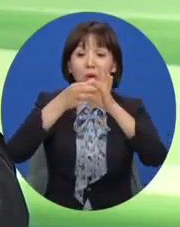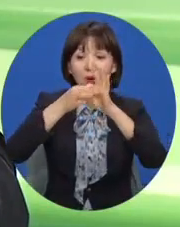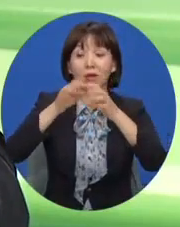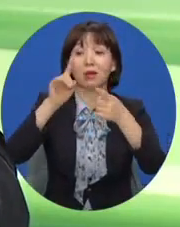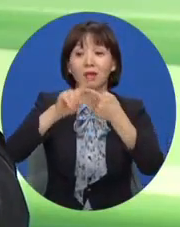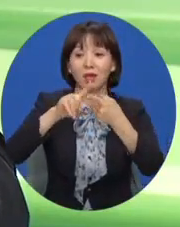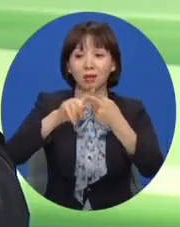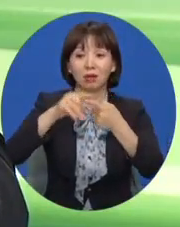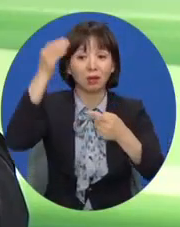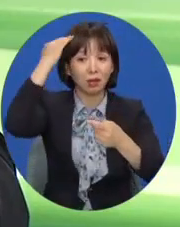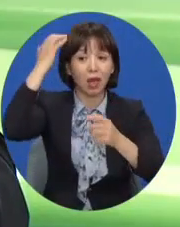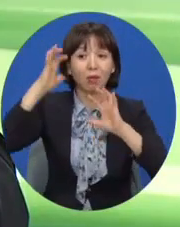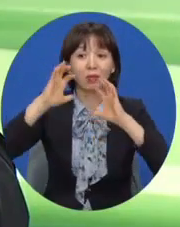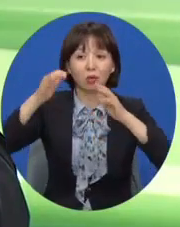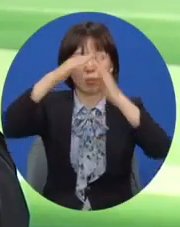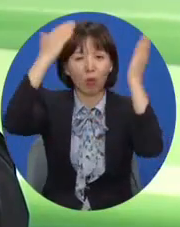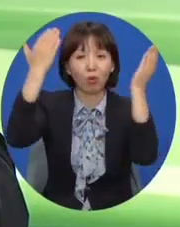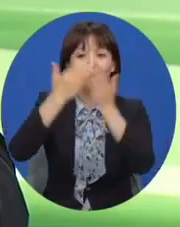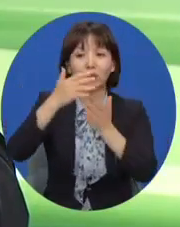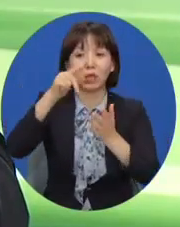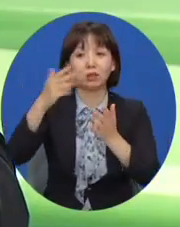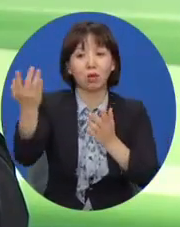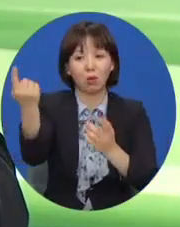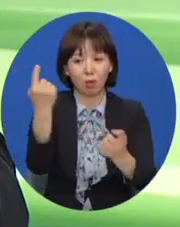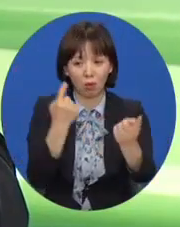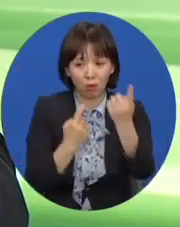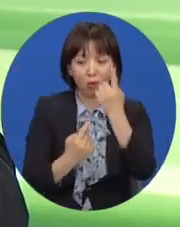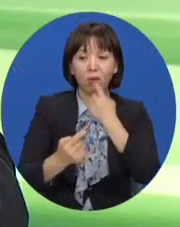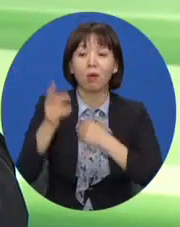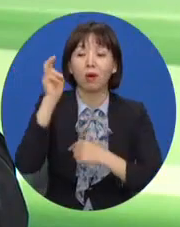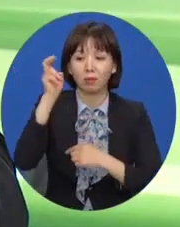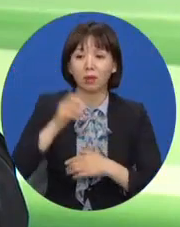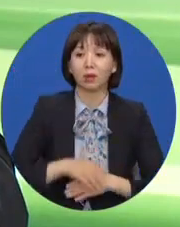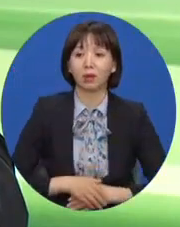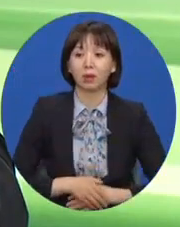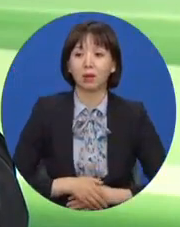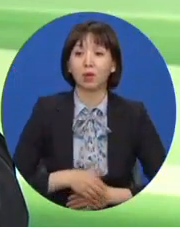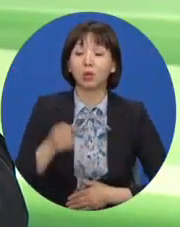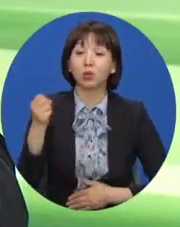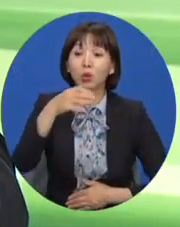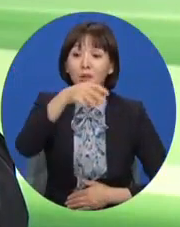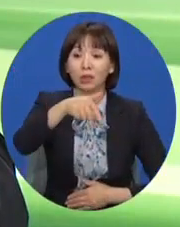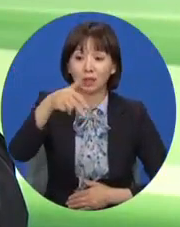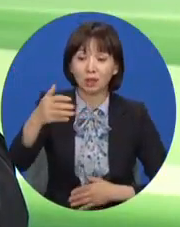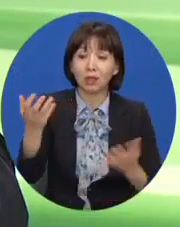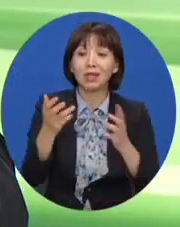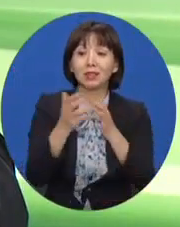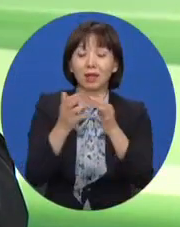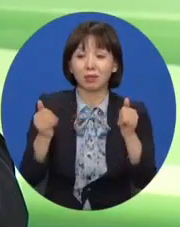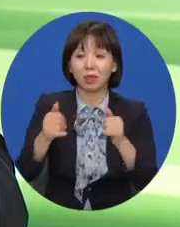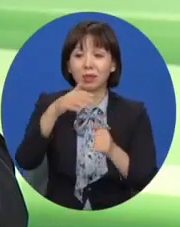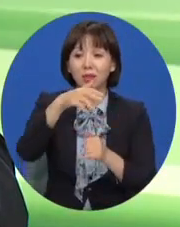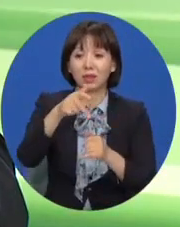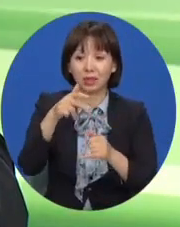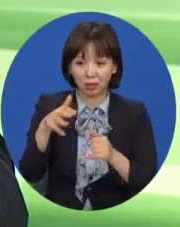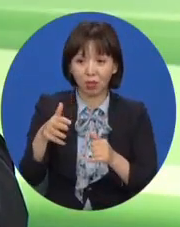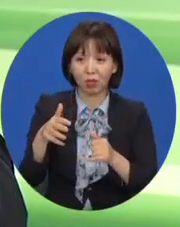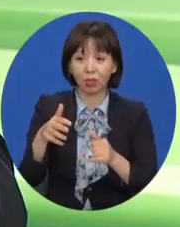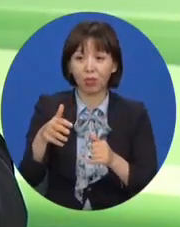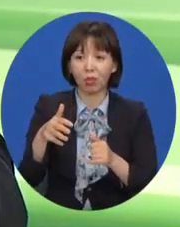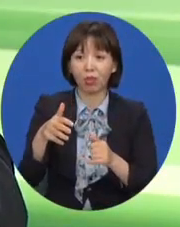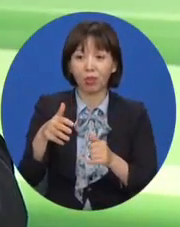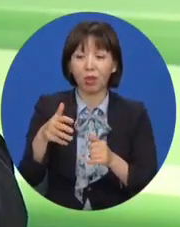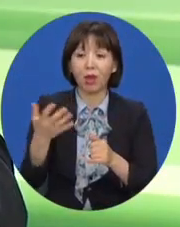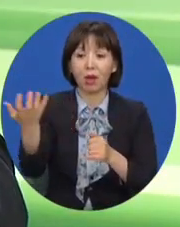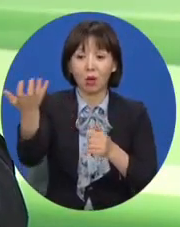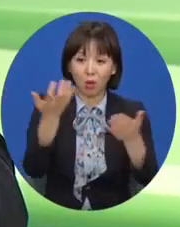사항은 대한민국 모두가 제천으로 이제 몰려들게 되겠습니다. 또 우리 제천의 근로자들이 제천에